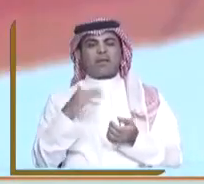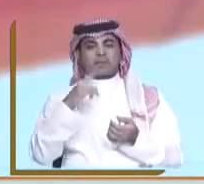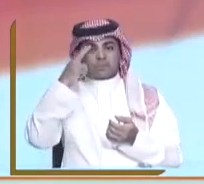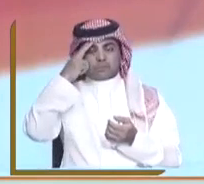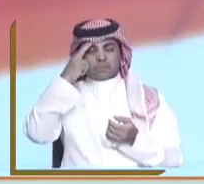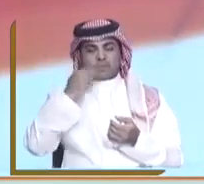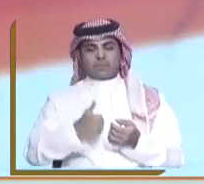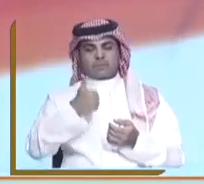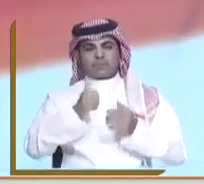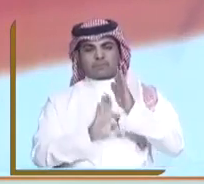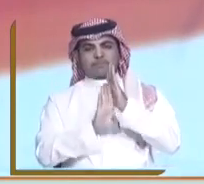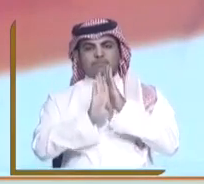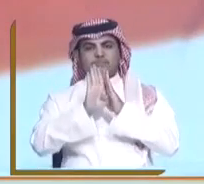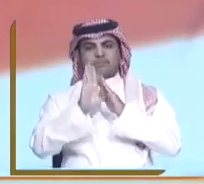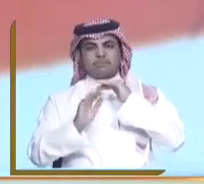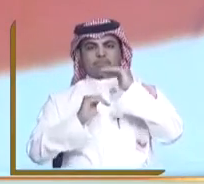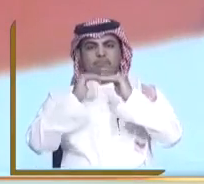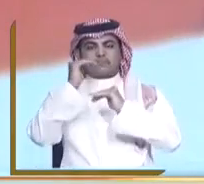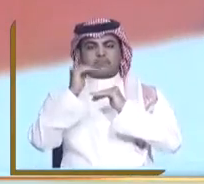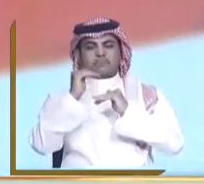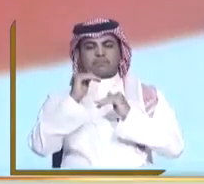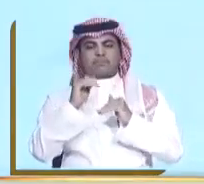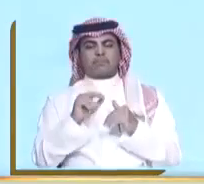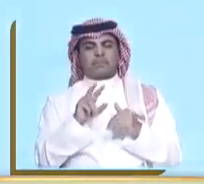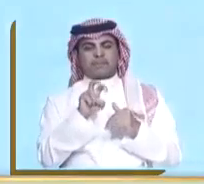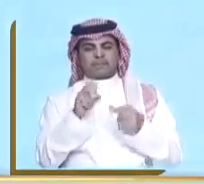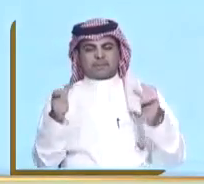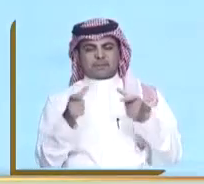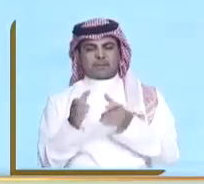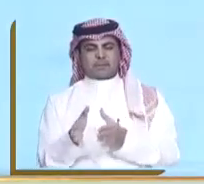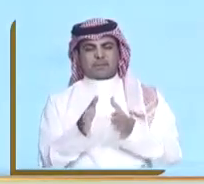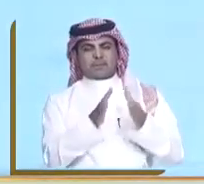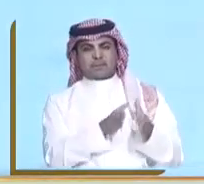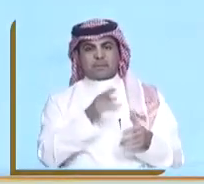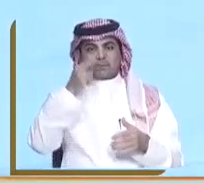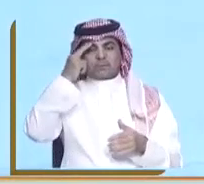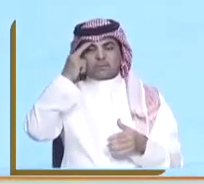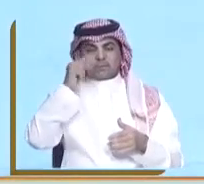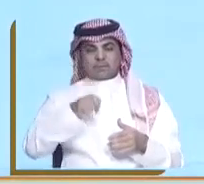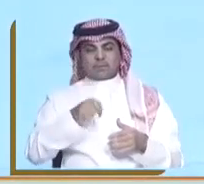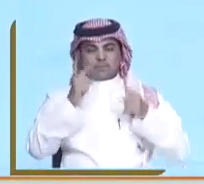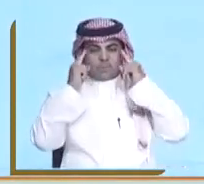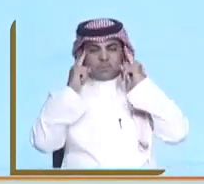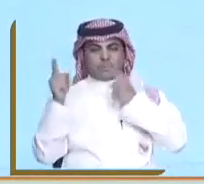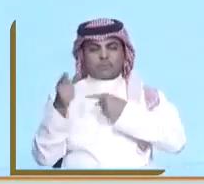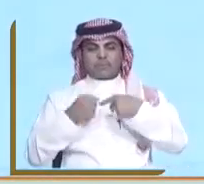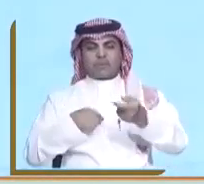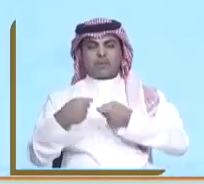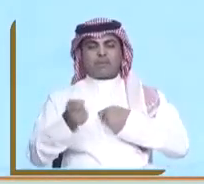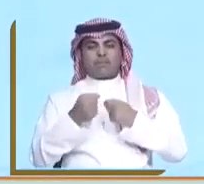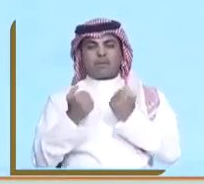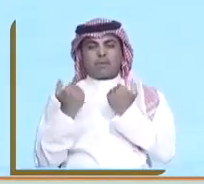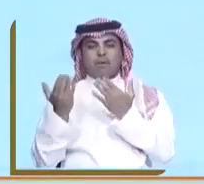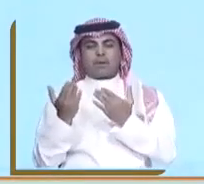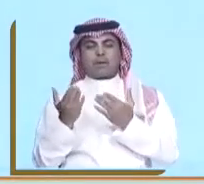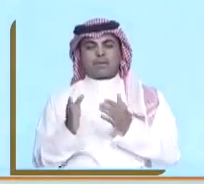الاقتصادات النمو في مجموعه في مجموعه دول العشرين مشيرا الى ان المملكه اصبحت الوجهه الاولى للاستثمار الاجنبي